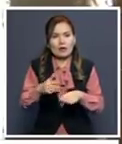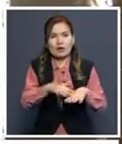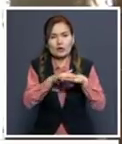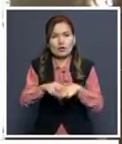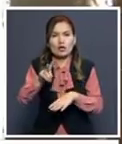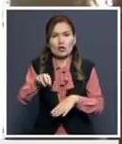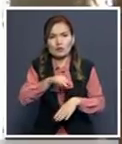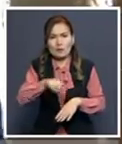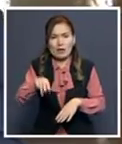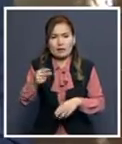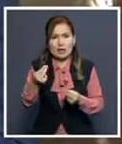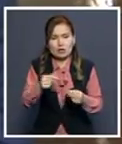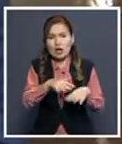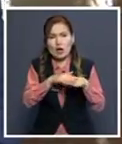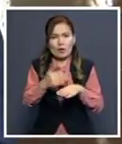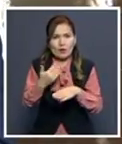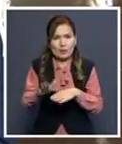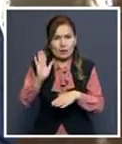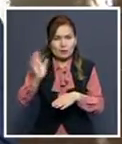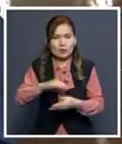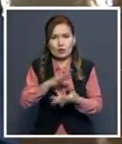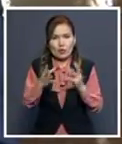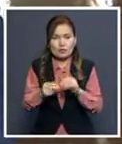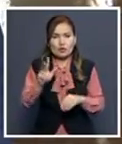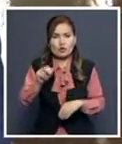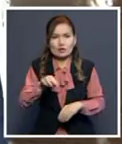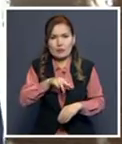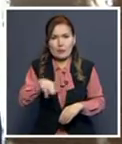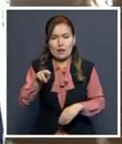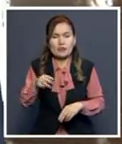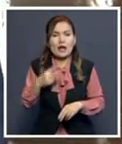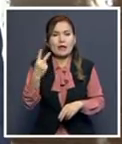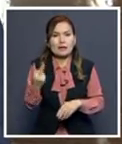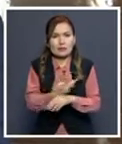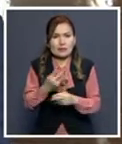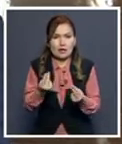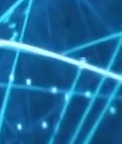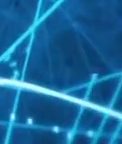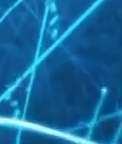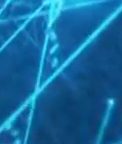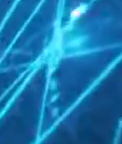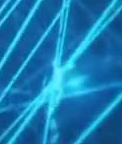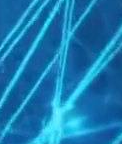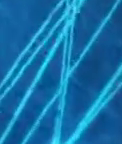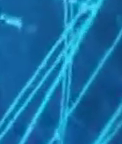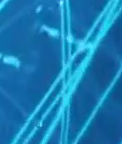теңге бөлінетін болады. Сонда тағы да 300 миллиард. Екесі көбейеді деген сөз.